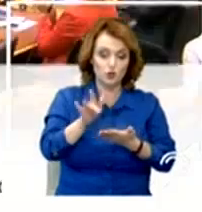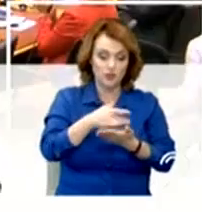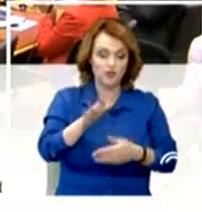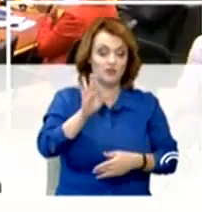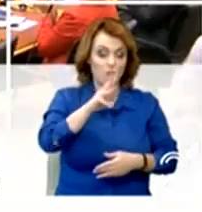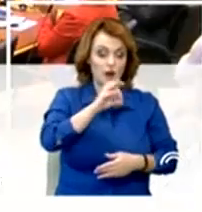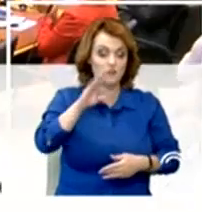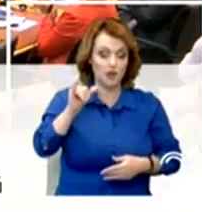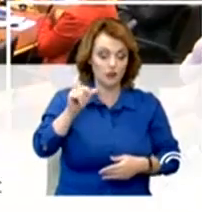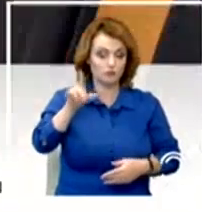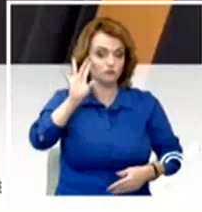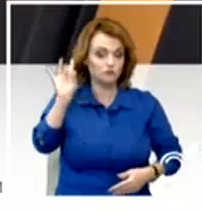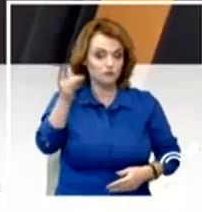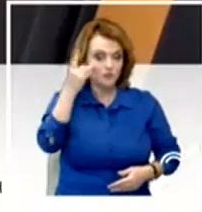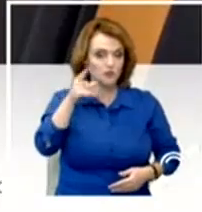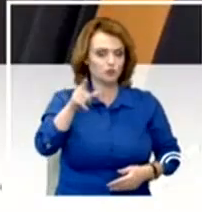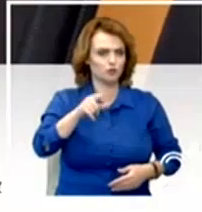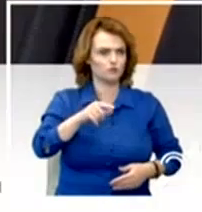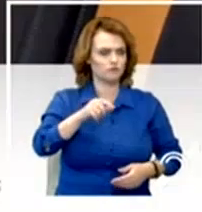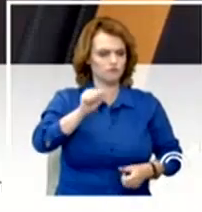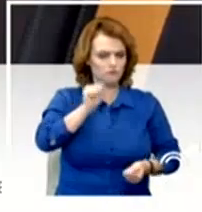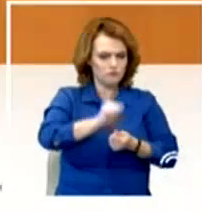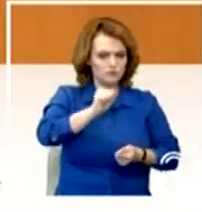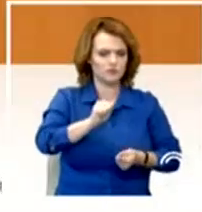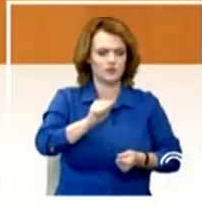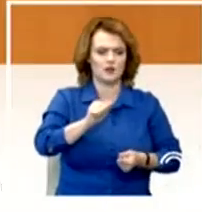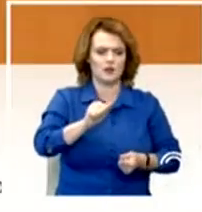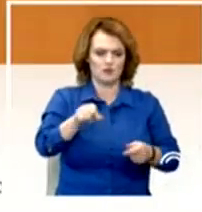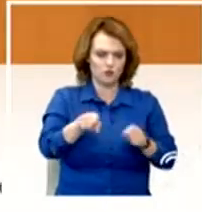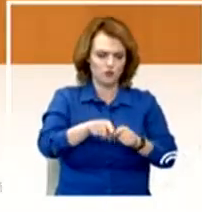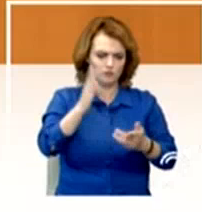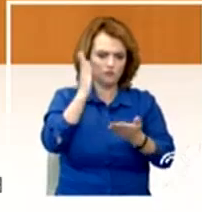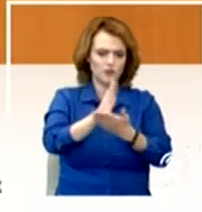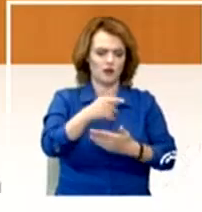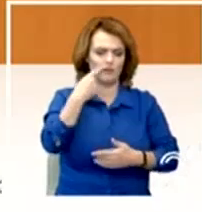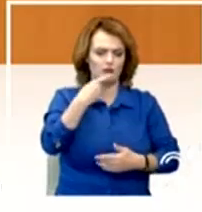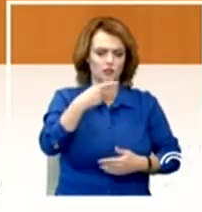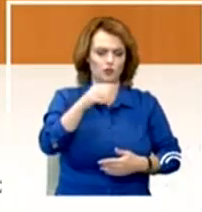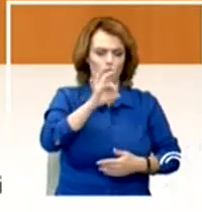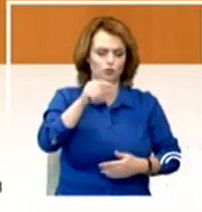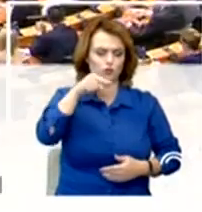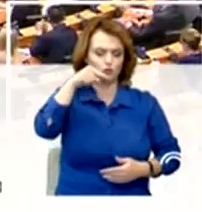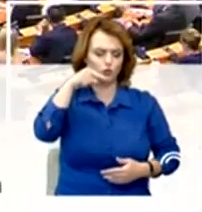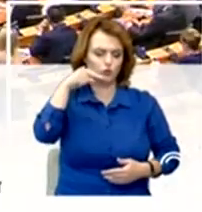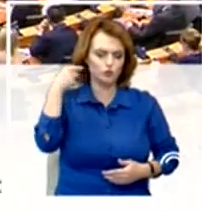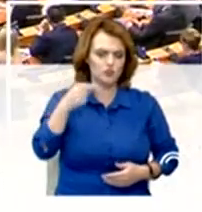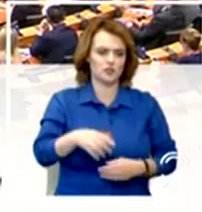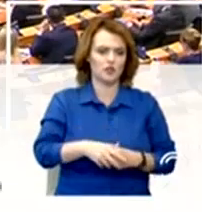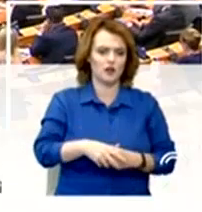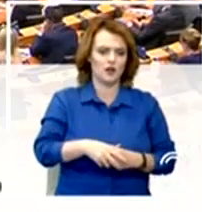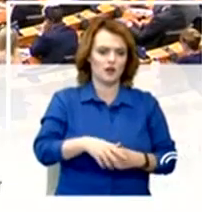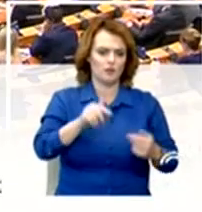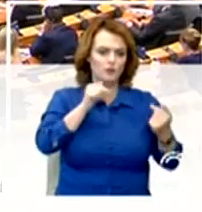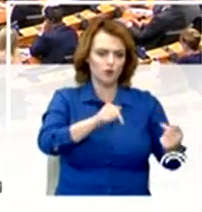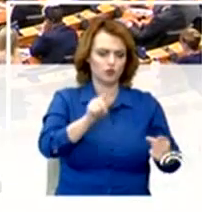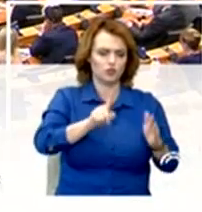făcut cunoscută pentru poziția neclintită în condamnarea invaziei ruse în Ucraina. Asta deși Chișinăul este dependent de gazul